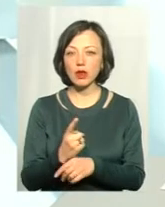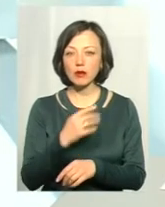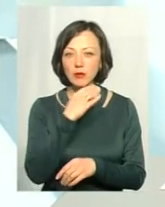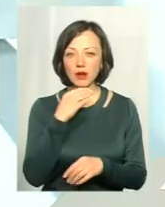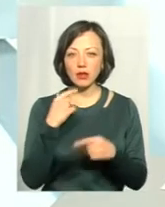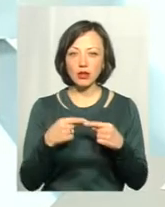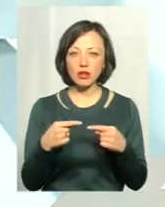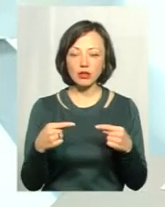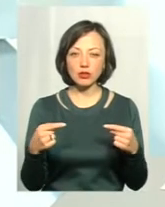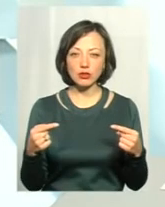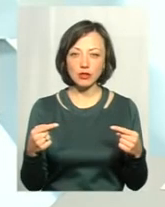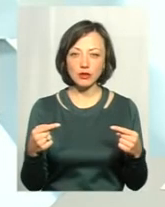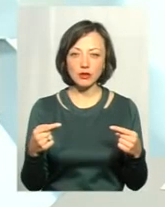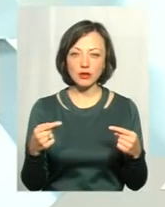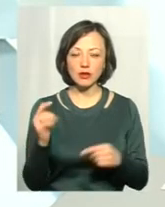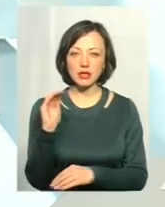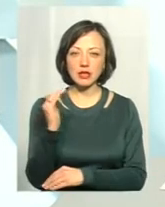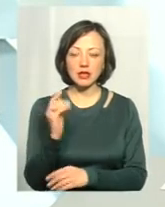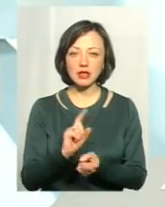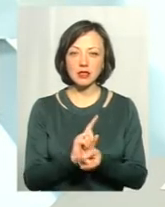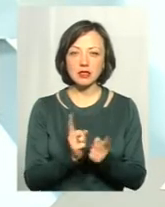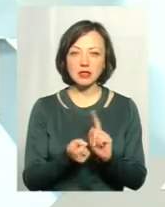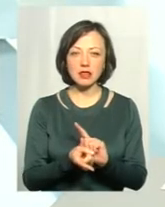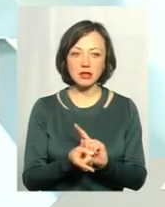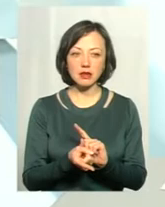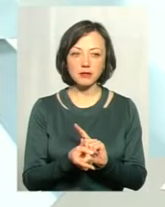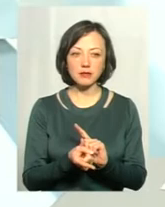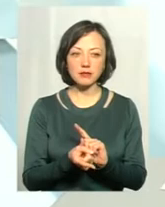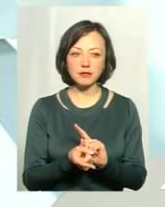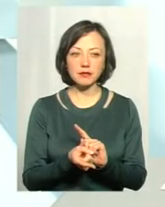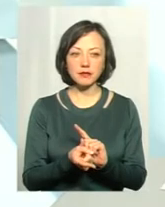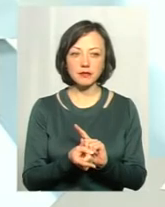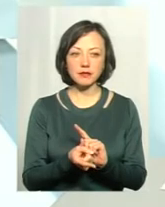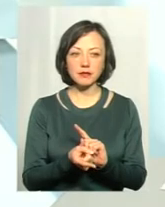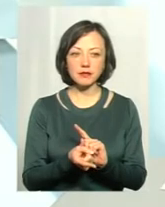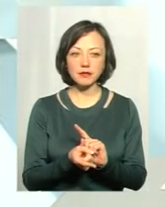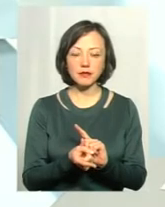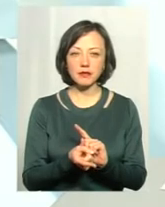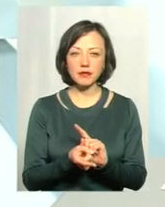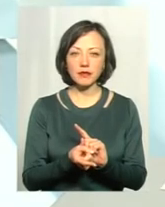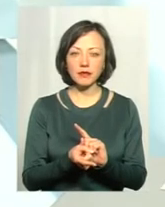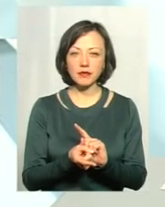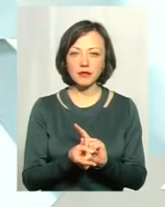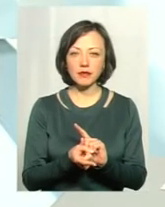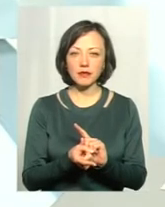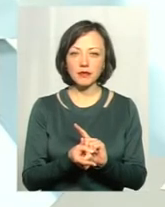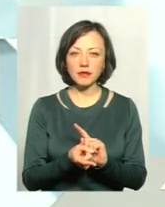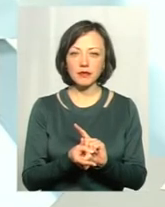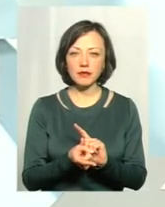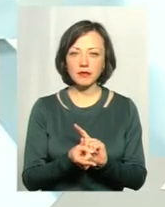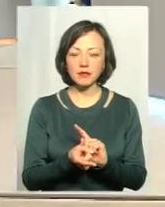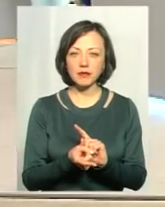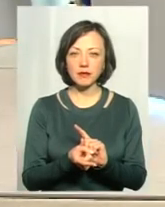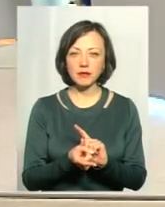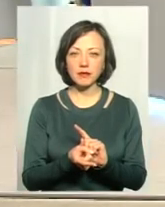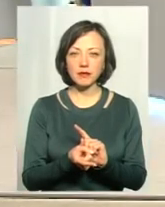речей. Дитина стане більш, от як одного разу енергія